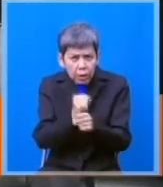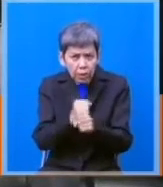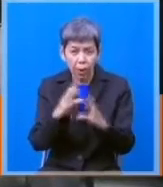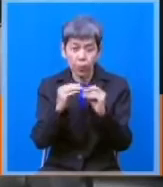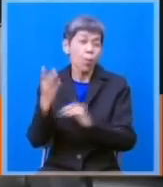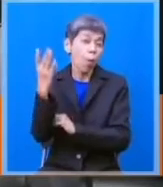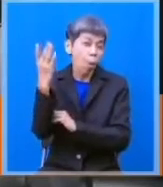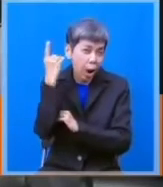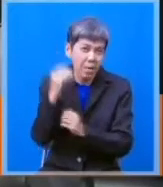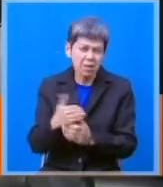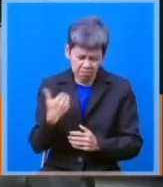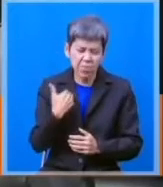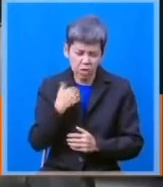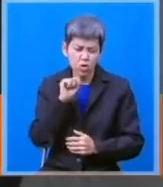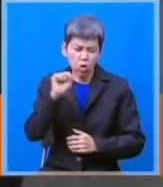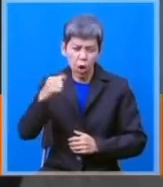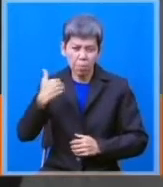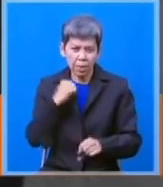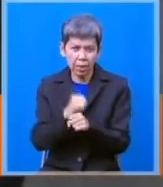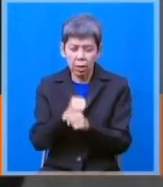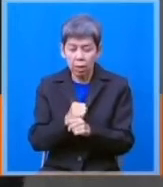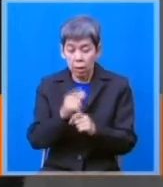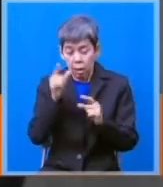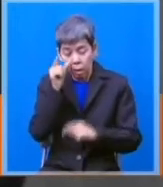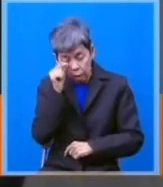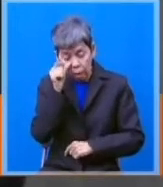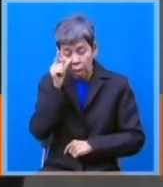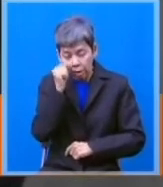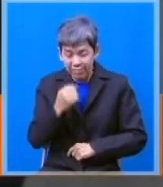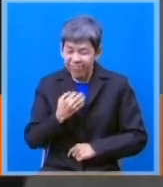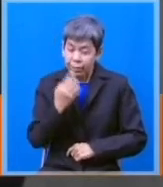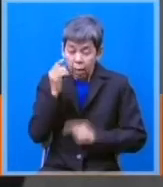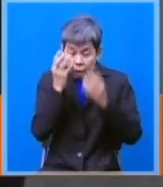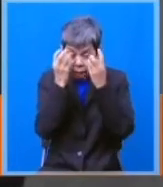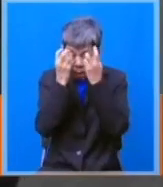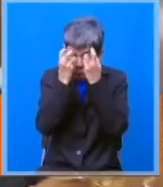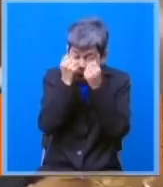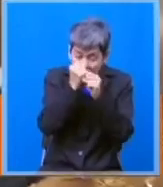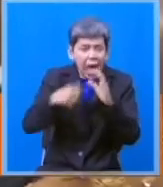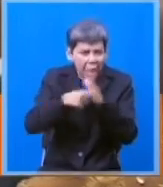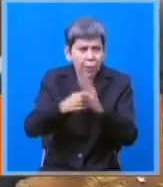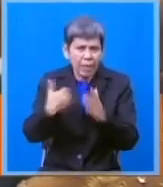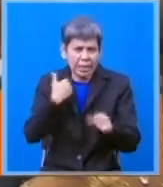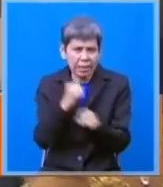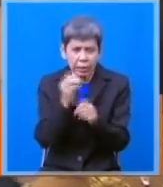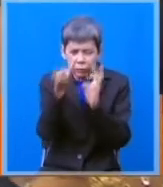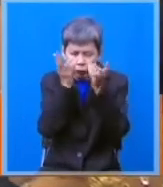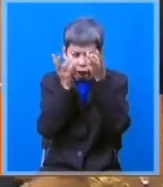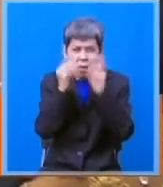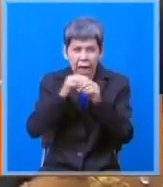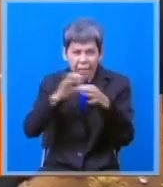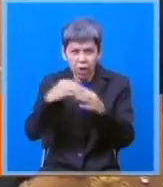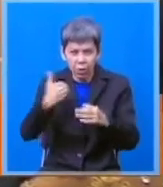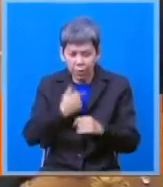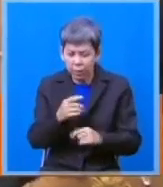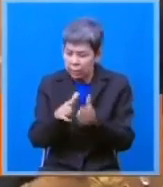ชุมเมื่อวานนี้นะคะก็มีสมาชิกส่วนหนึ่งมีอาการง่วงและก็ระคายเคืองตาซึ่งสาเหตุนั้นน่าจะมาจากฝุ่นละอองขนาดเล็กและ